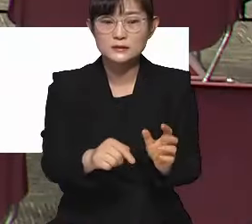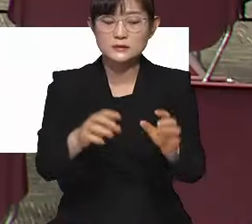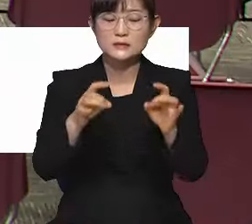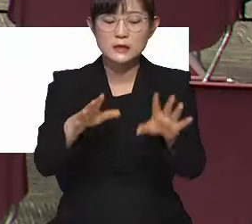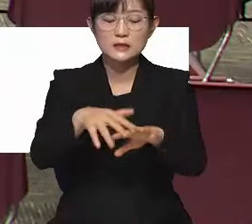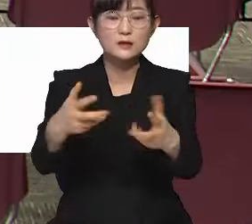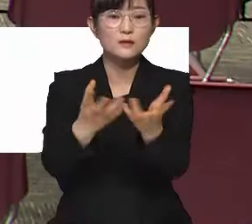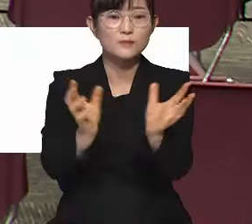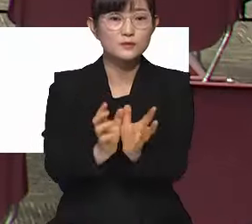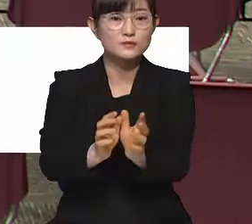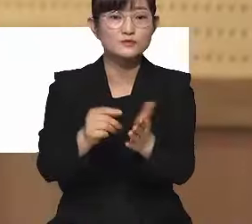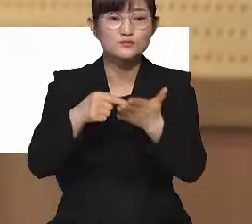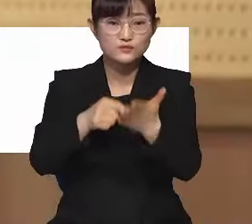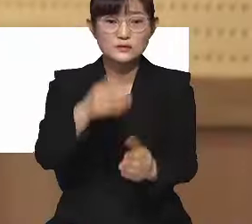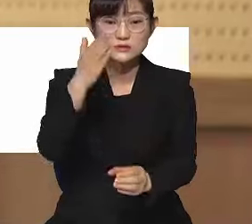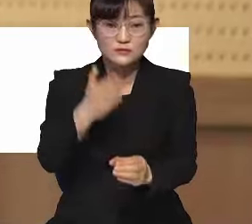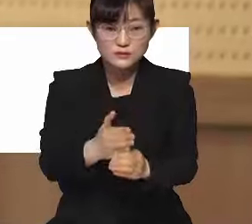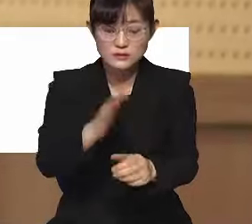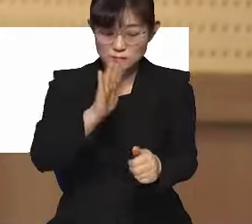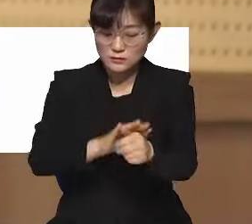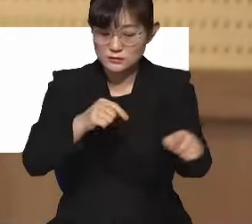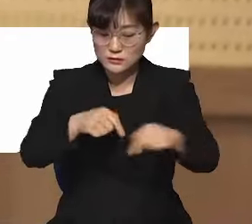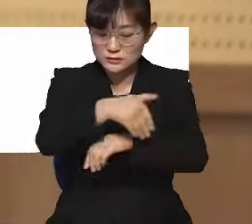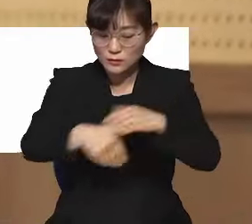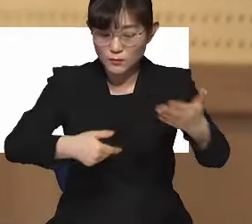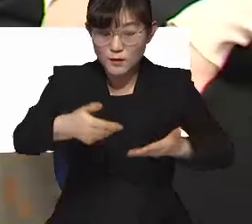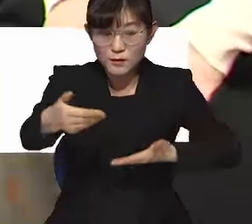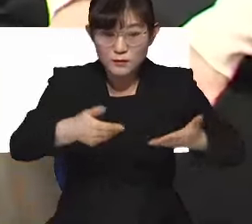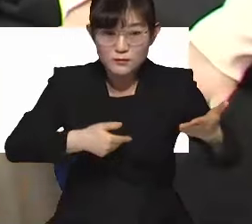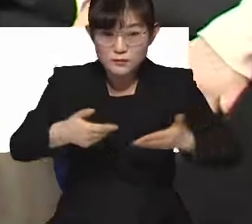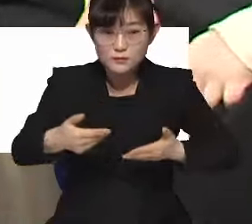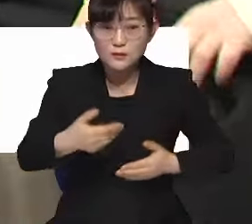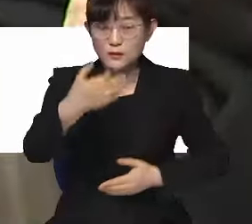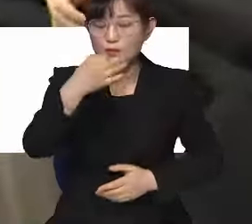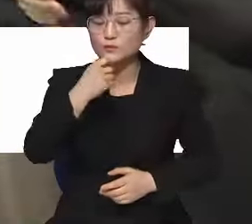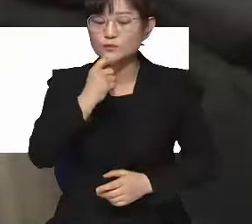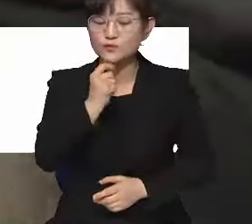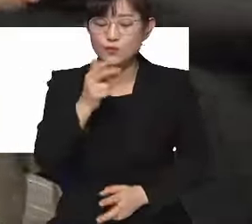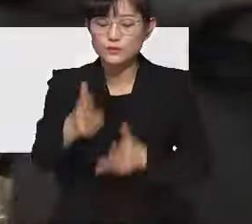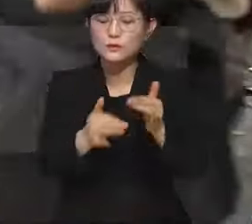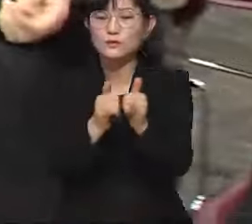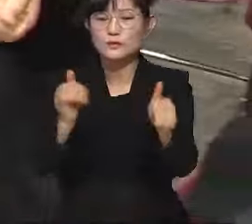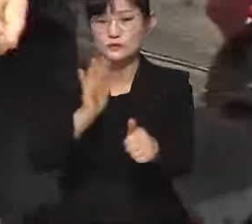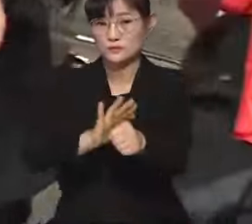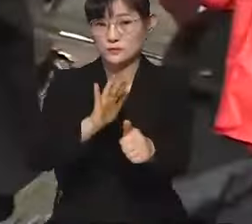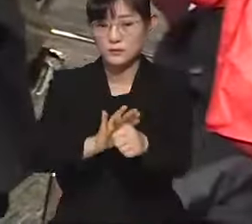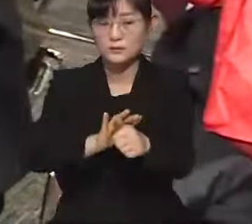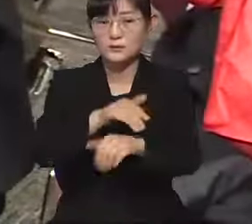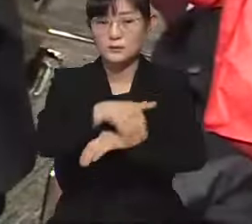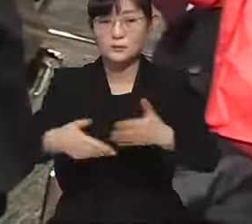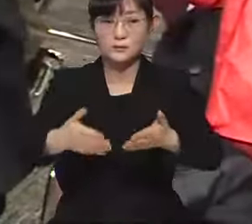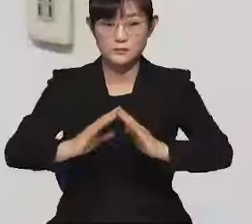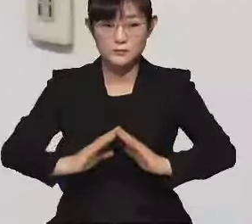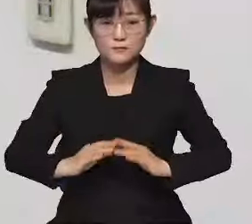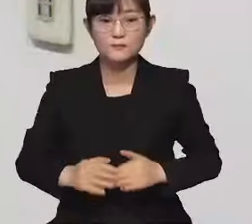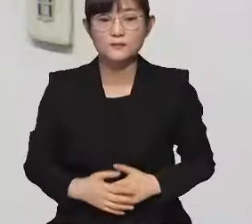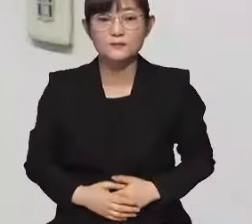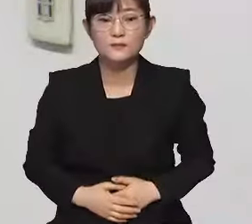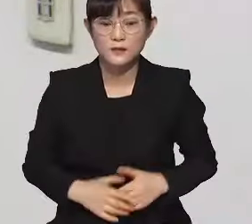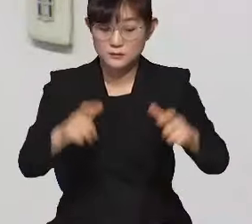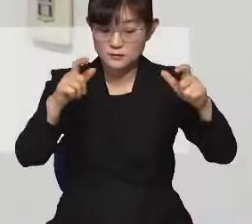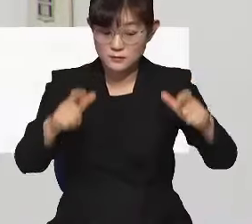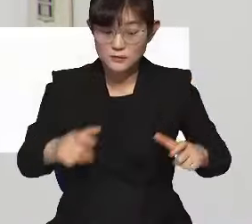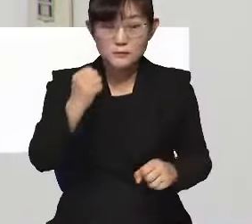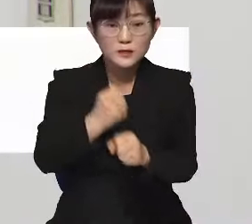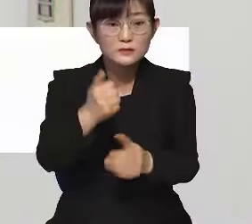기관별로 추진하는 지원 정책을 서로 공유해 효율적인 소상공인 지원 방안을 마련하기로 했습니다. 그래서 지역에서